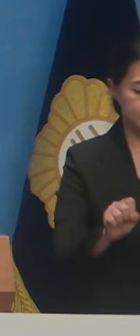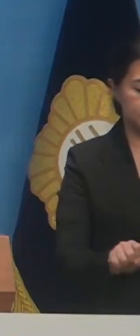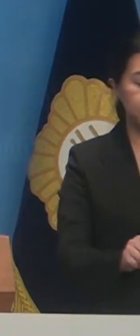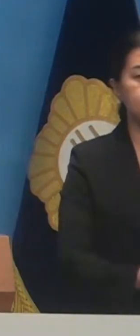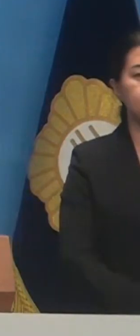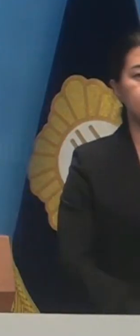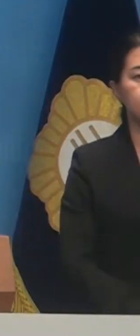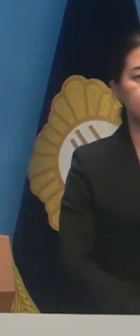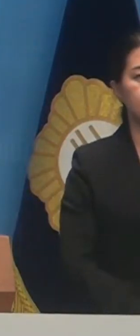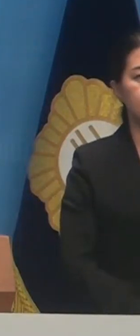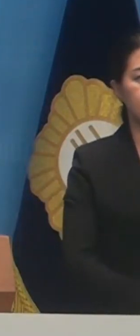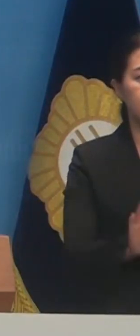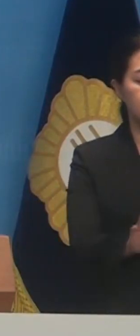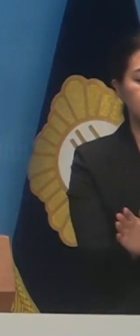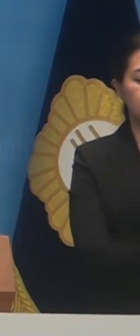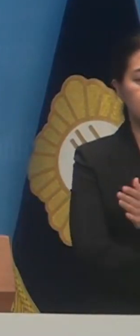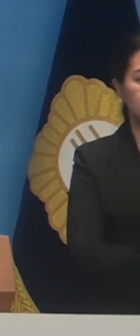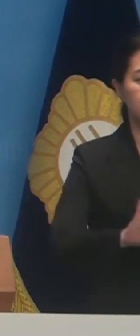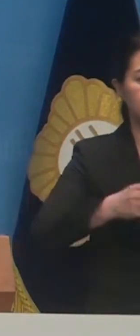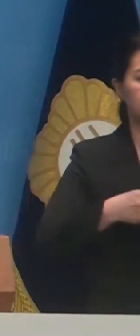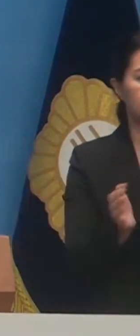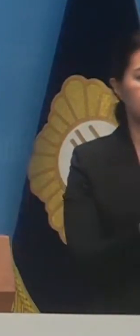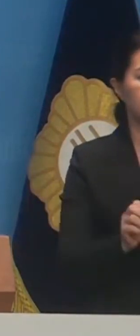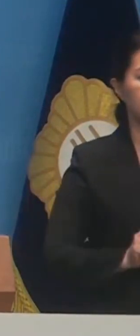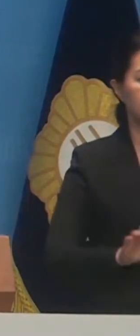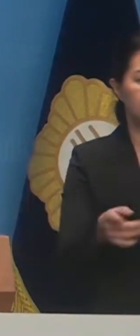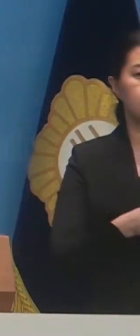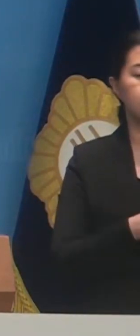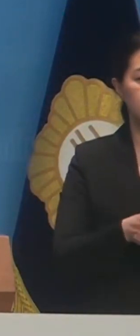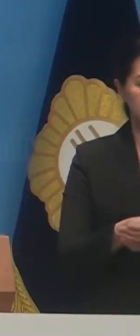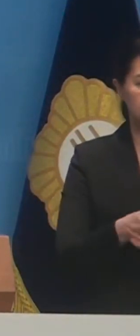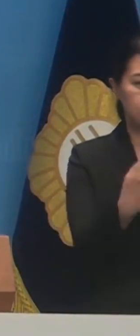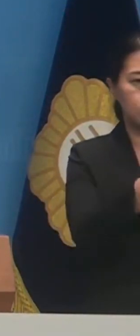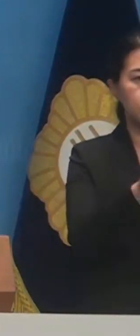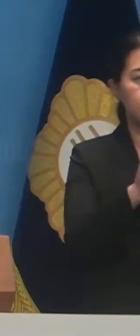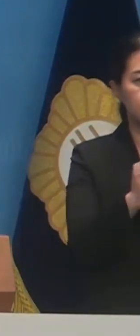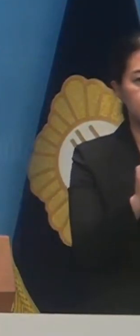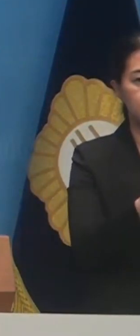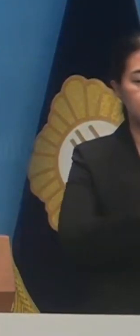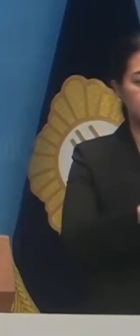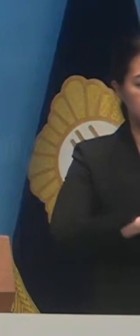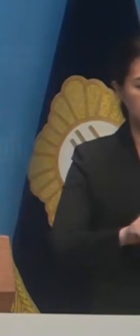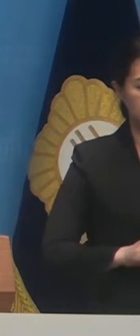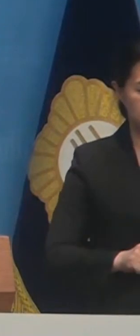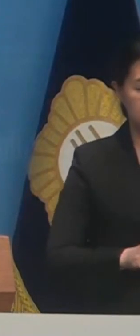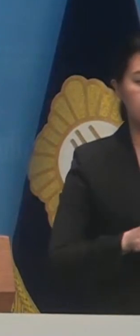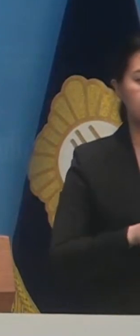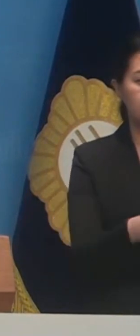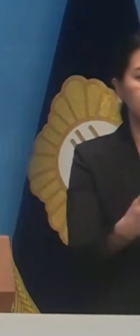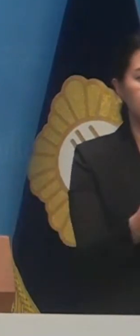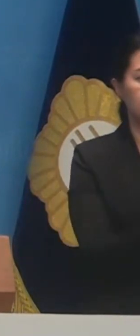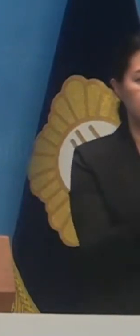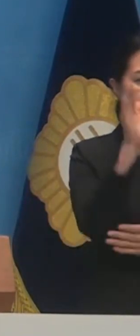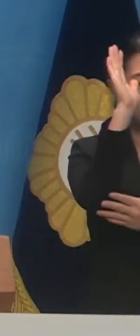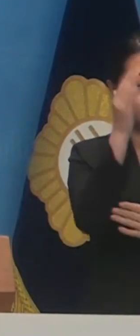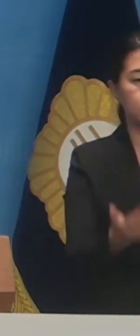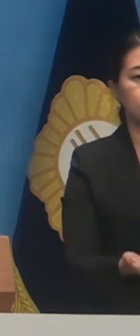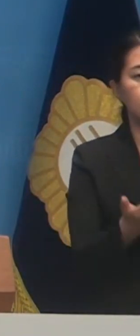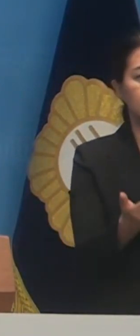안녕하십니까? 지금부터 국민의힘 해산청구 1000만인 서명 국민추진단 기자회견을